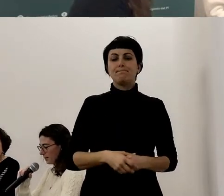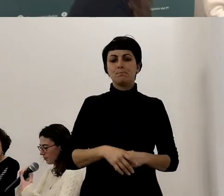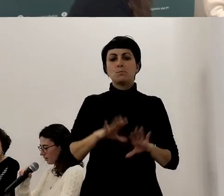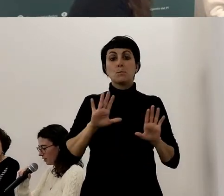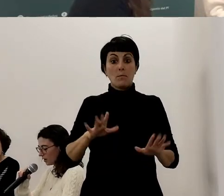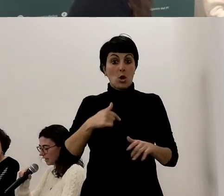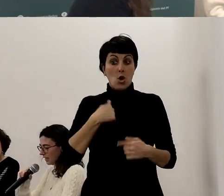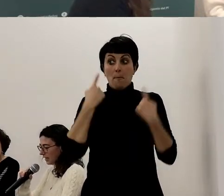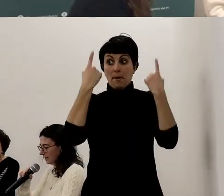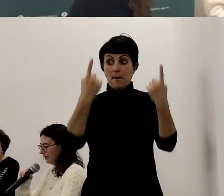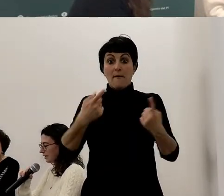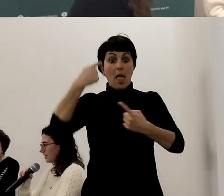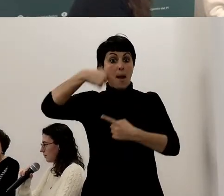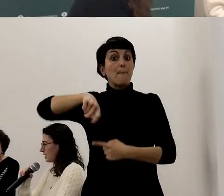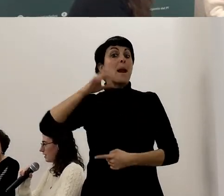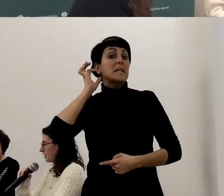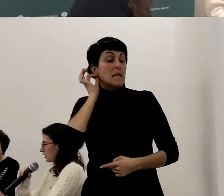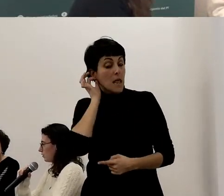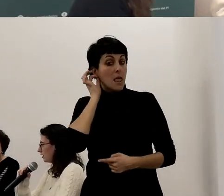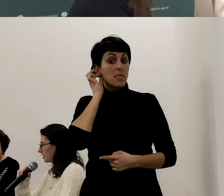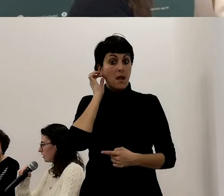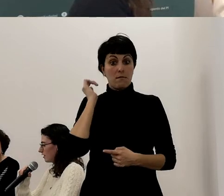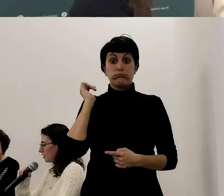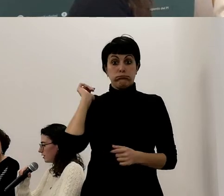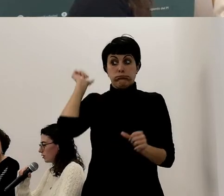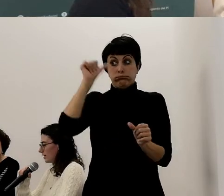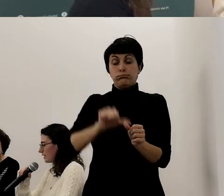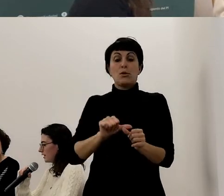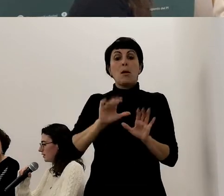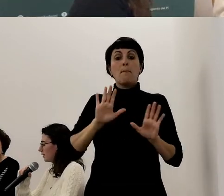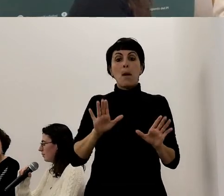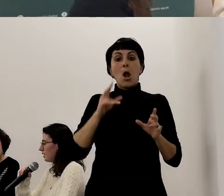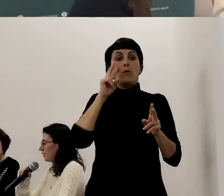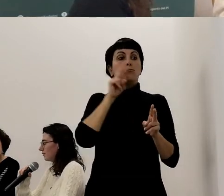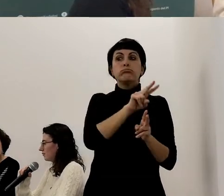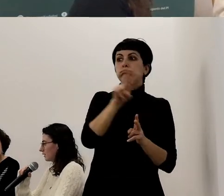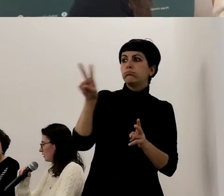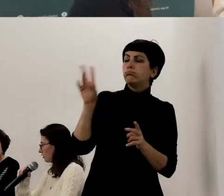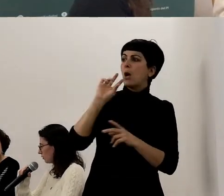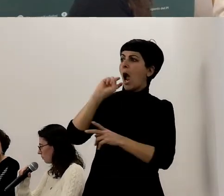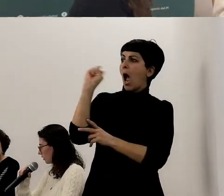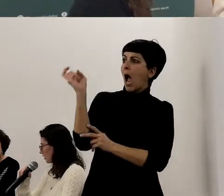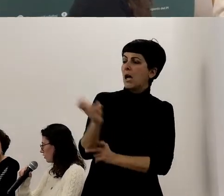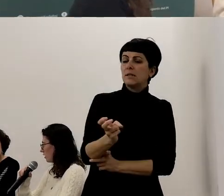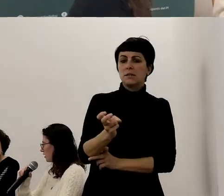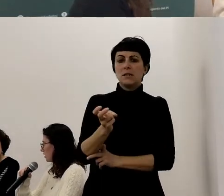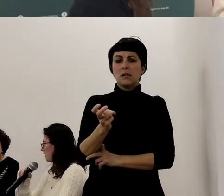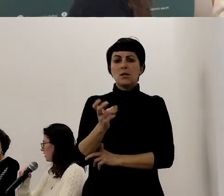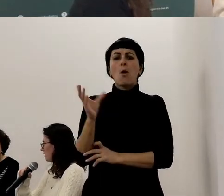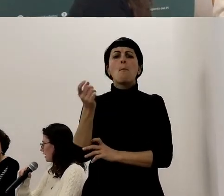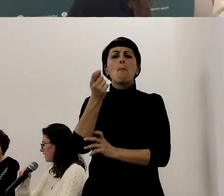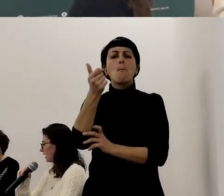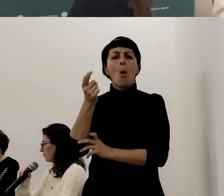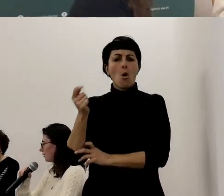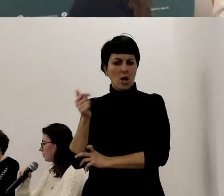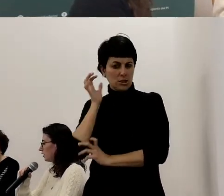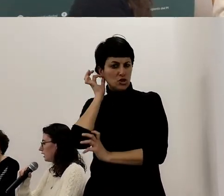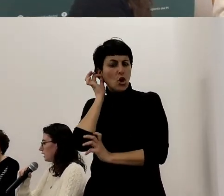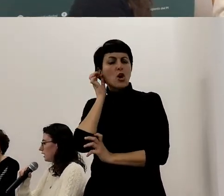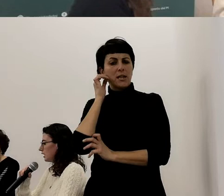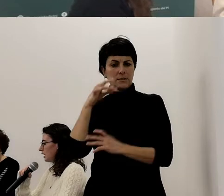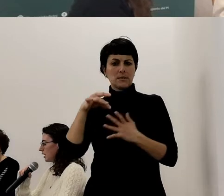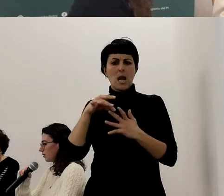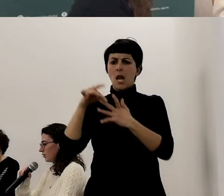si sigui la primera, però si miro als altres valls de la ciutat, als altres entremesos, veig que també són poques dones qui liderem,